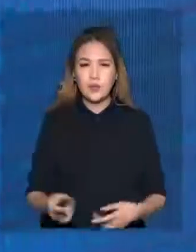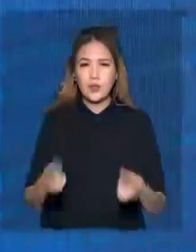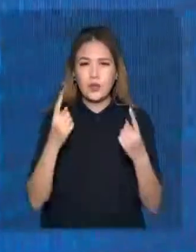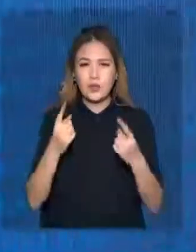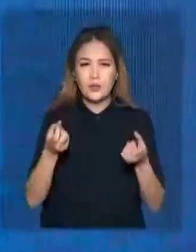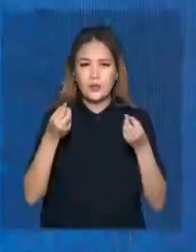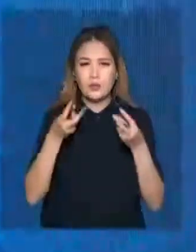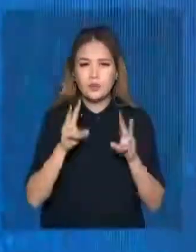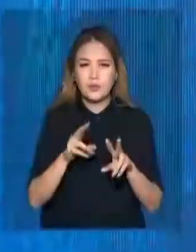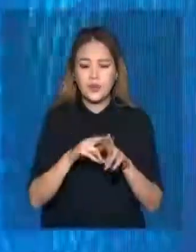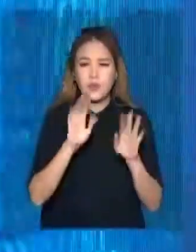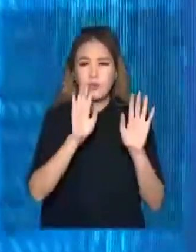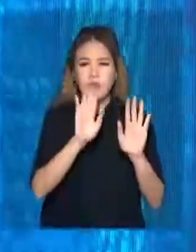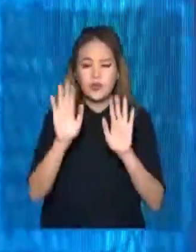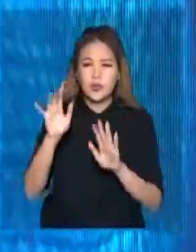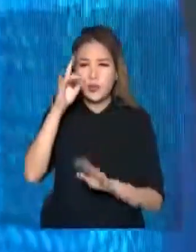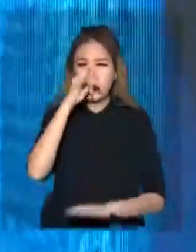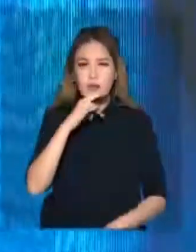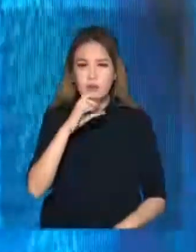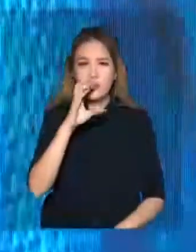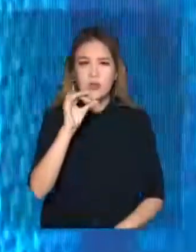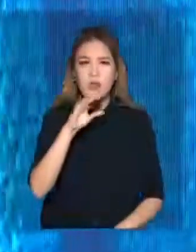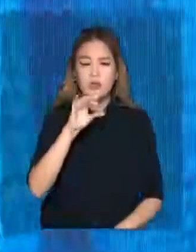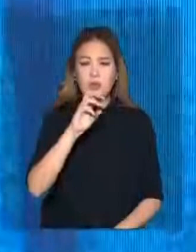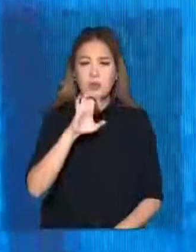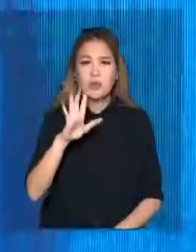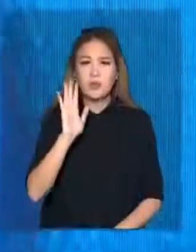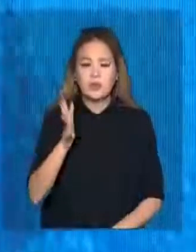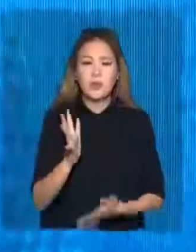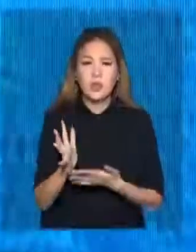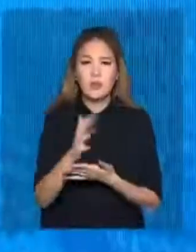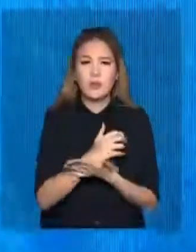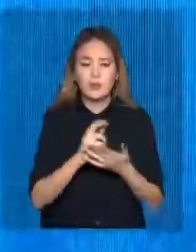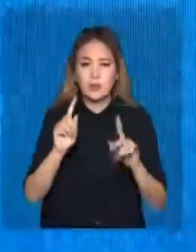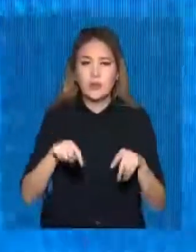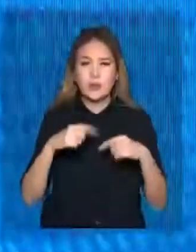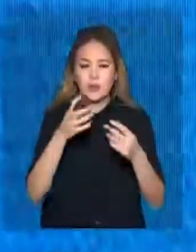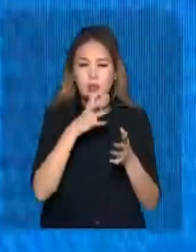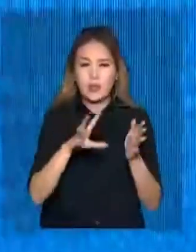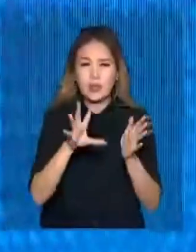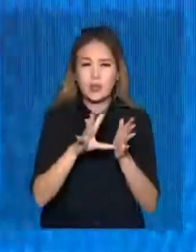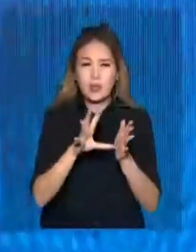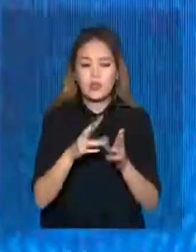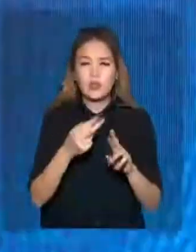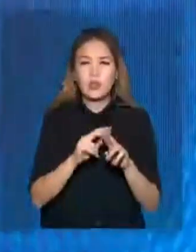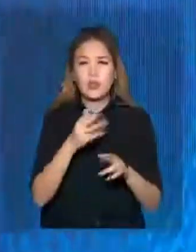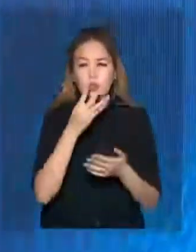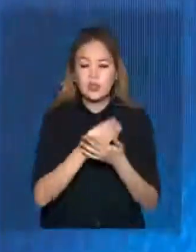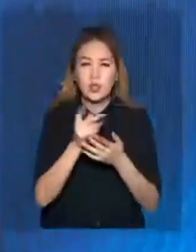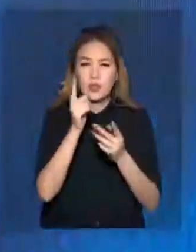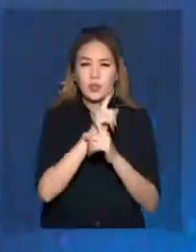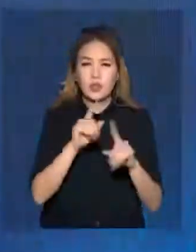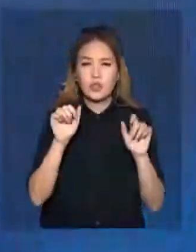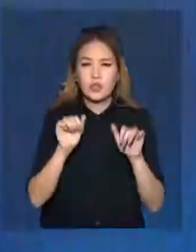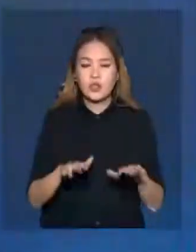Крупнейшая специализированная выставка «Казахстан Security Systems» собрала в эти дни передовые технологии в столице. Свои современные